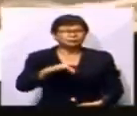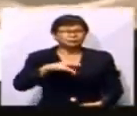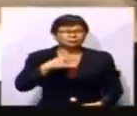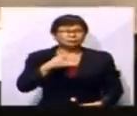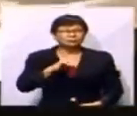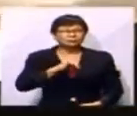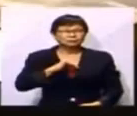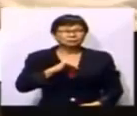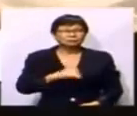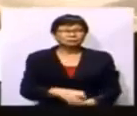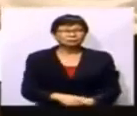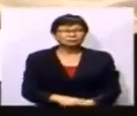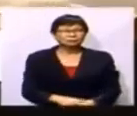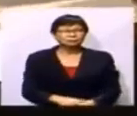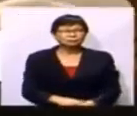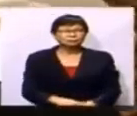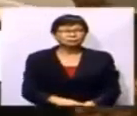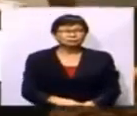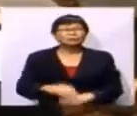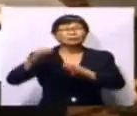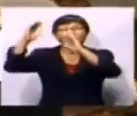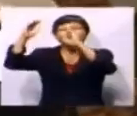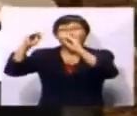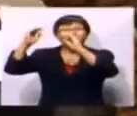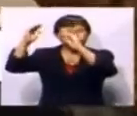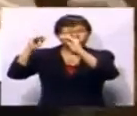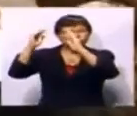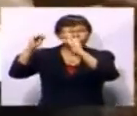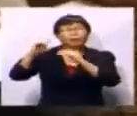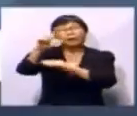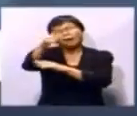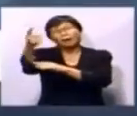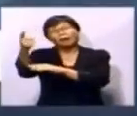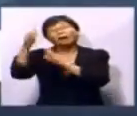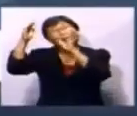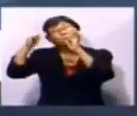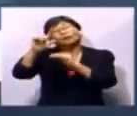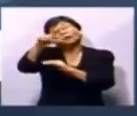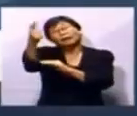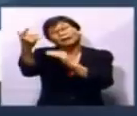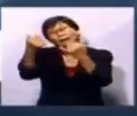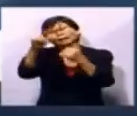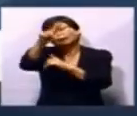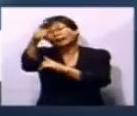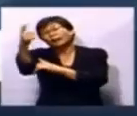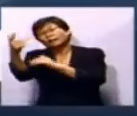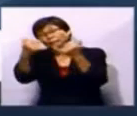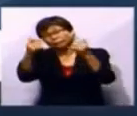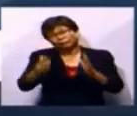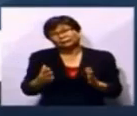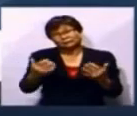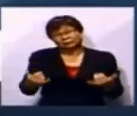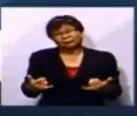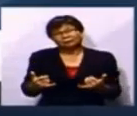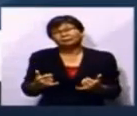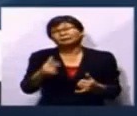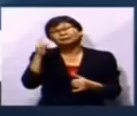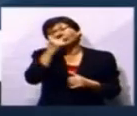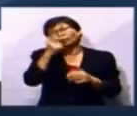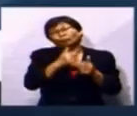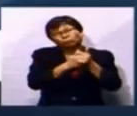Sebab semoga si lain-lain player yang sekarang ni kan tak ada